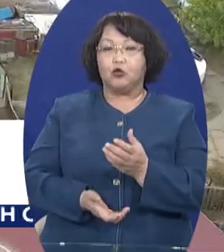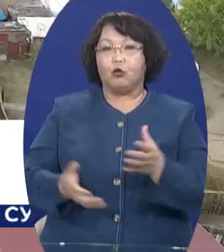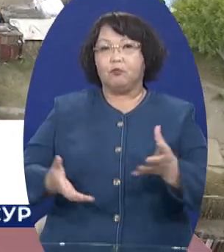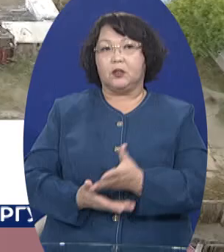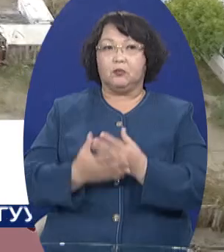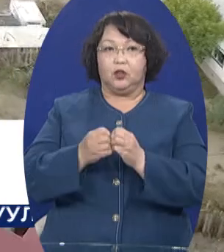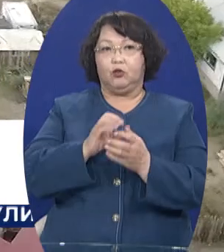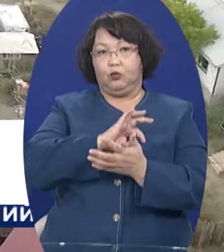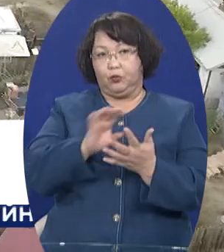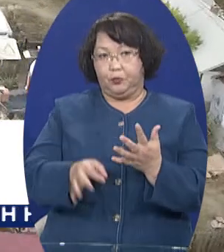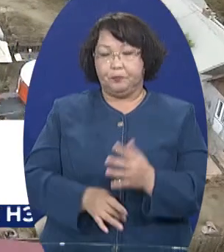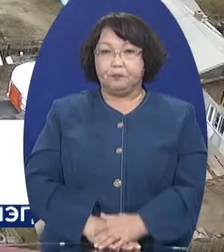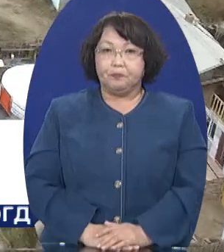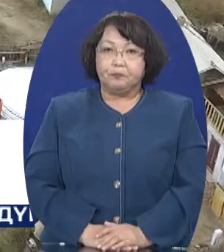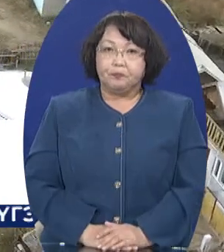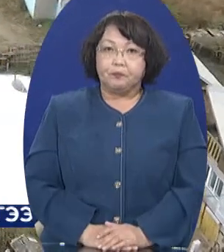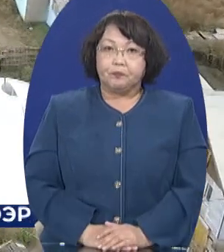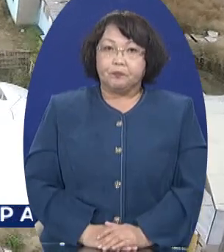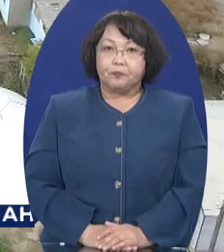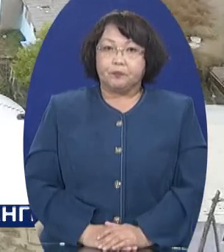мэрэгжлийн хүмүүс хэлж байсан юм аа. Одоо та бүнд яриг нэргээ.